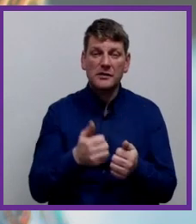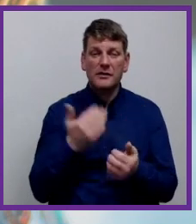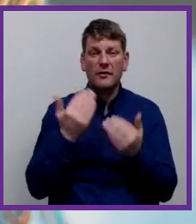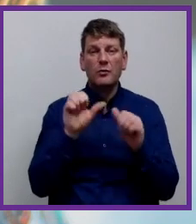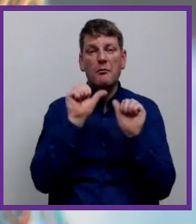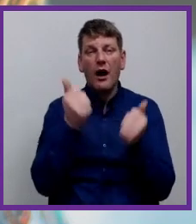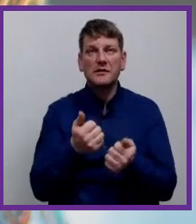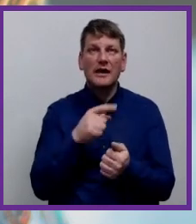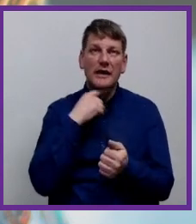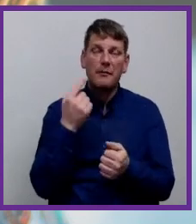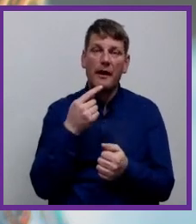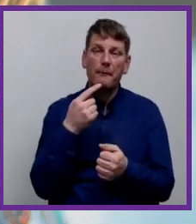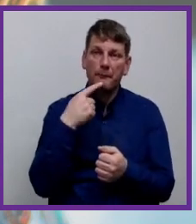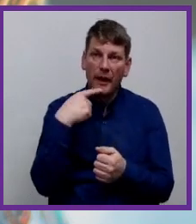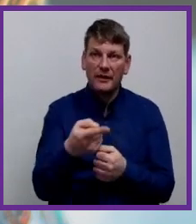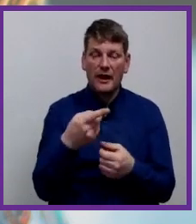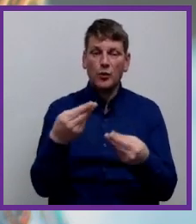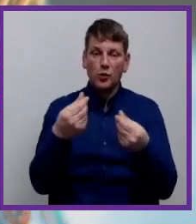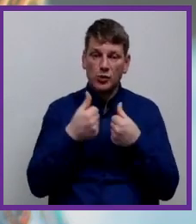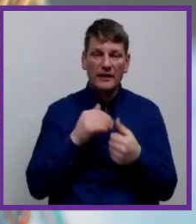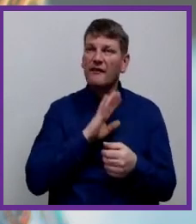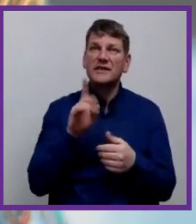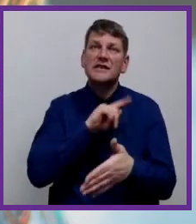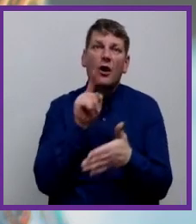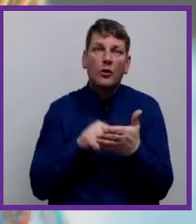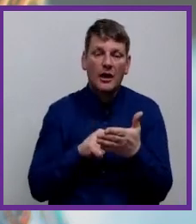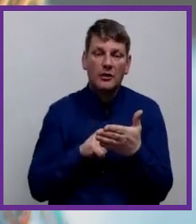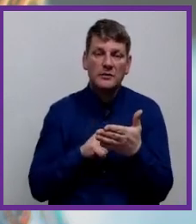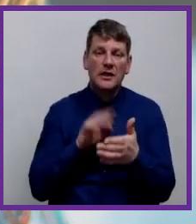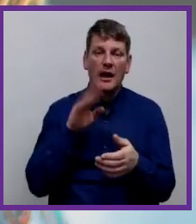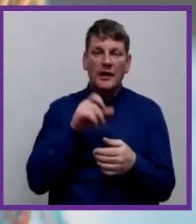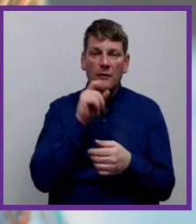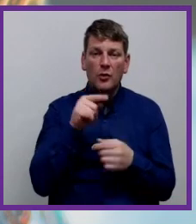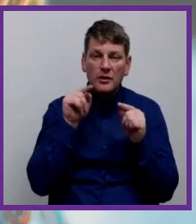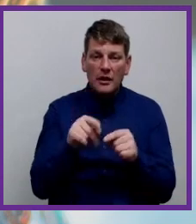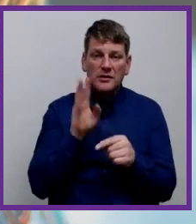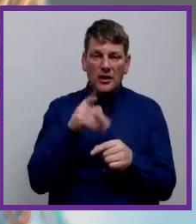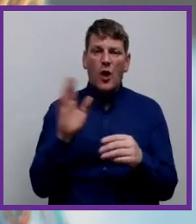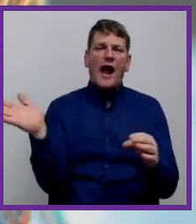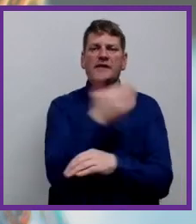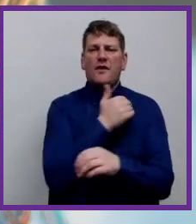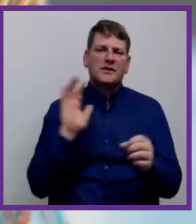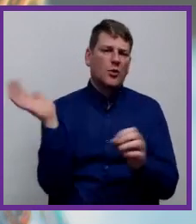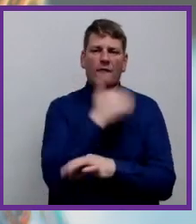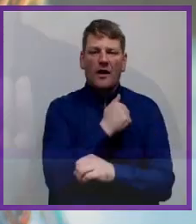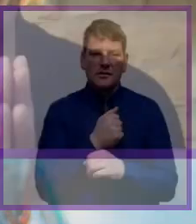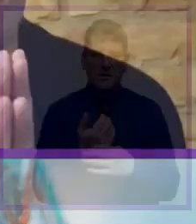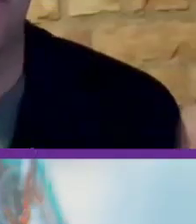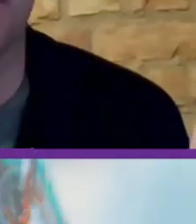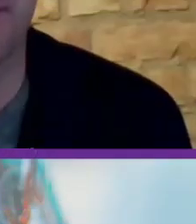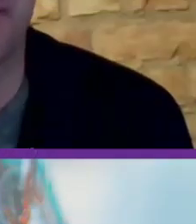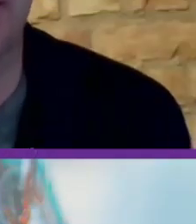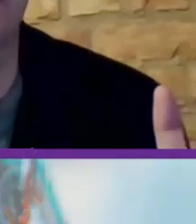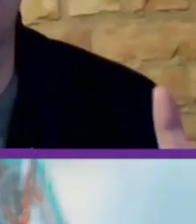to pateikt, un lai tas mums uzrunā, bet nevis jautājums, lai nebūtu tāds, kad vispār aizvāciet, novāciet, un nu, tas vispār nedrīkst